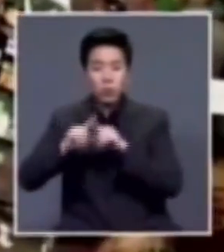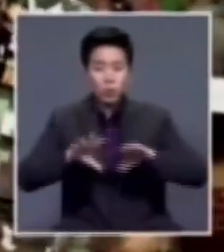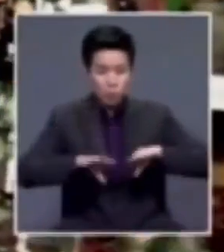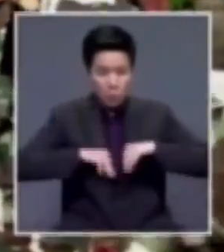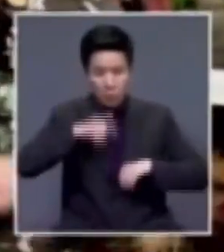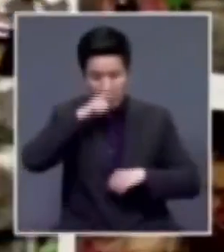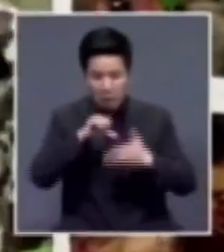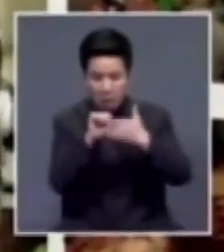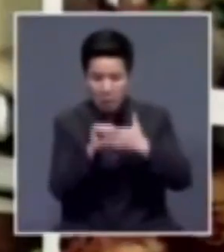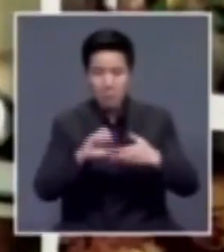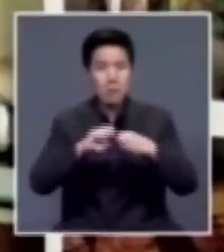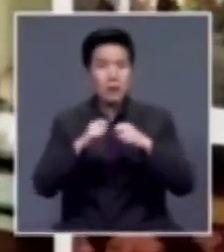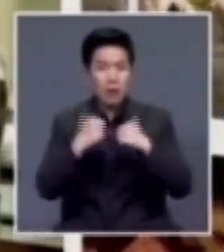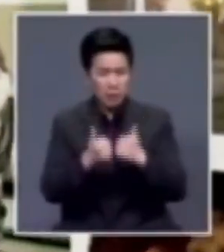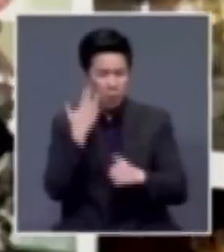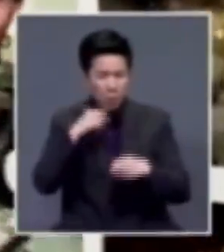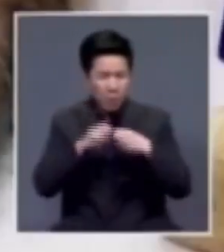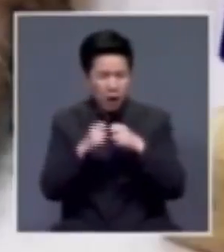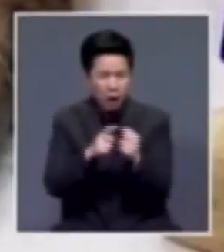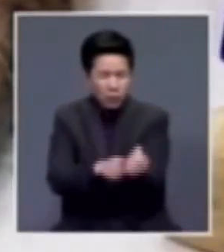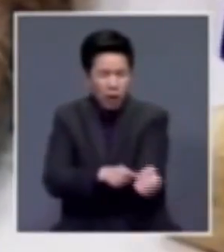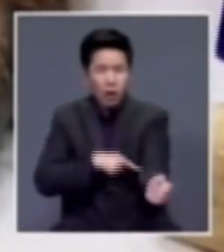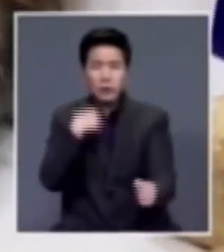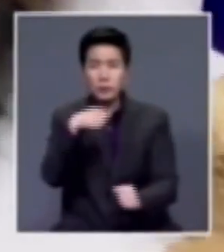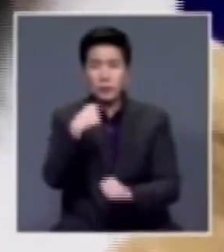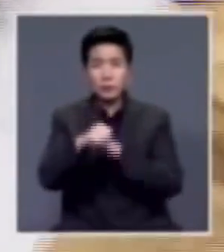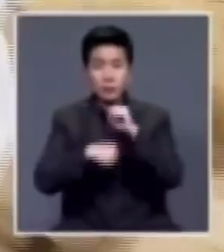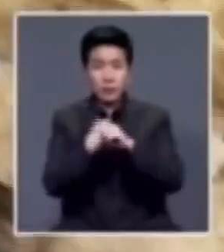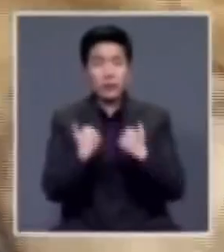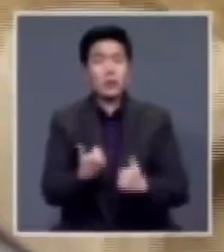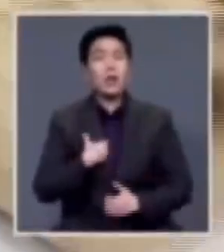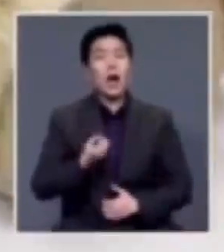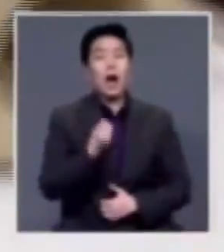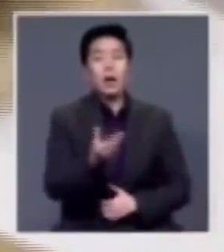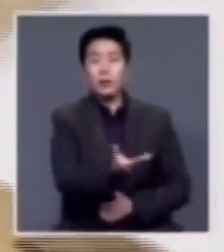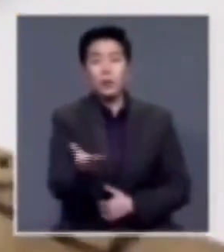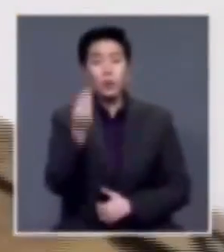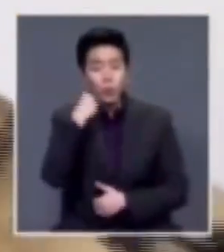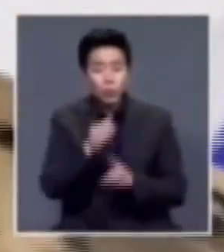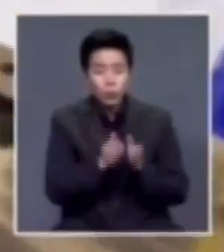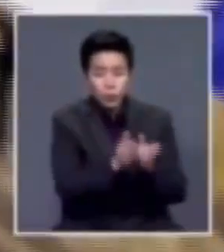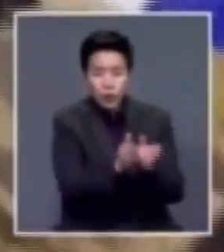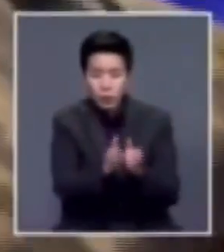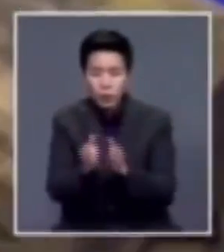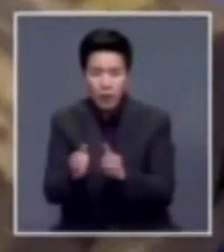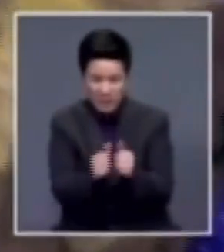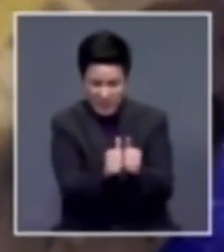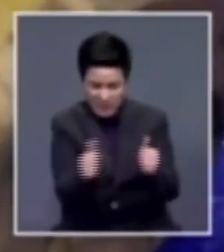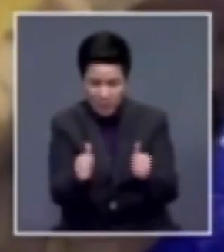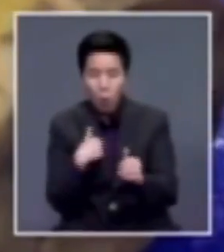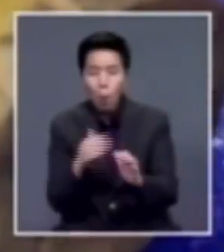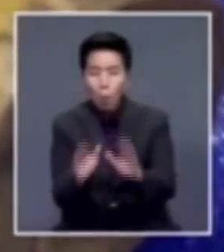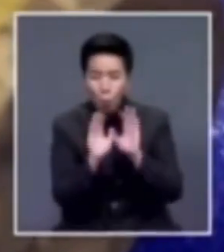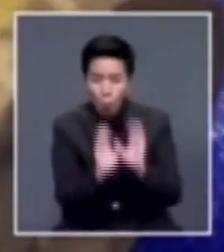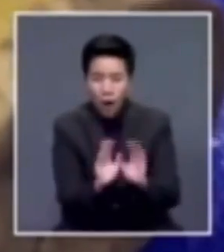ครับหลังจากที่เป็นปัญหาคู่สังคมไทยมาหลายสิบปีผมก็อยากจะเรียกร้องให้ทุกคนทุกฝ่ายช่วยกันรักษาสิ่งดีๆที่เราทำไว้